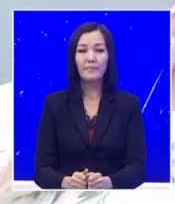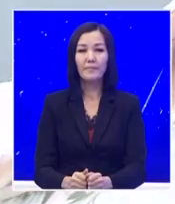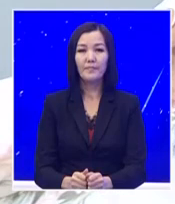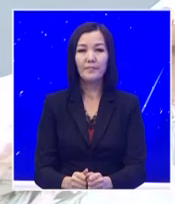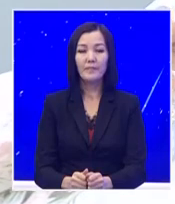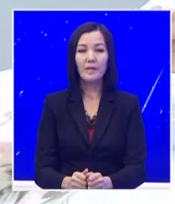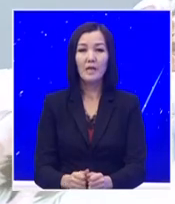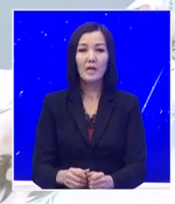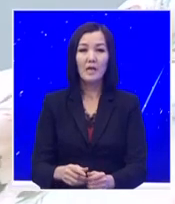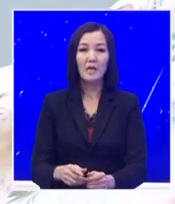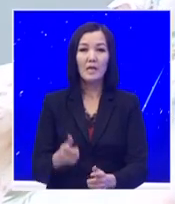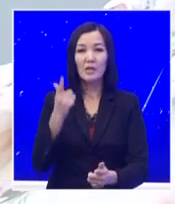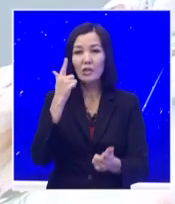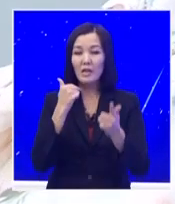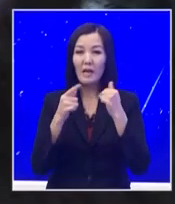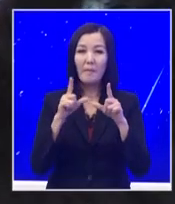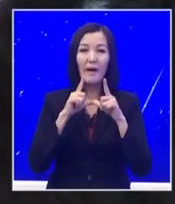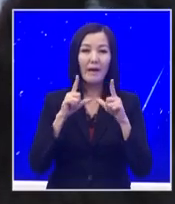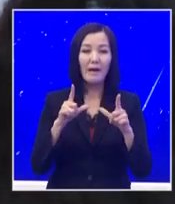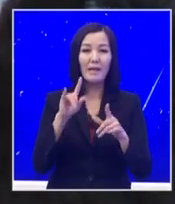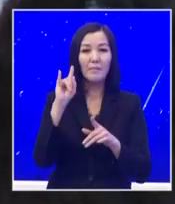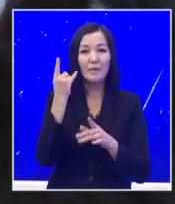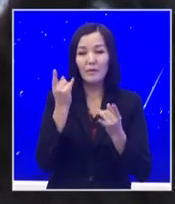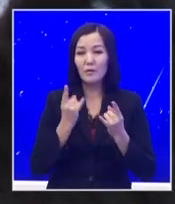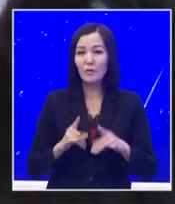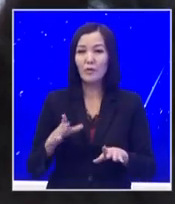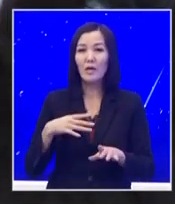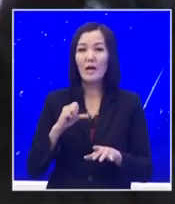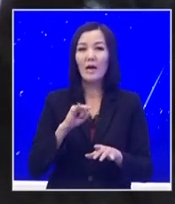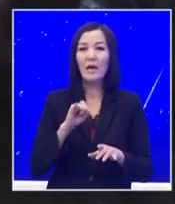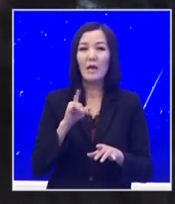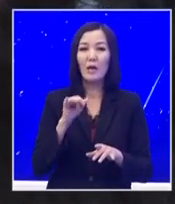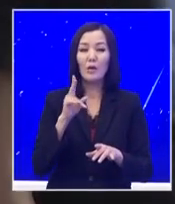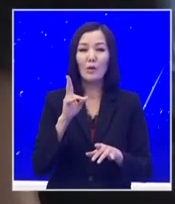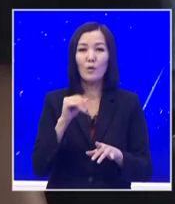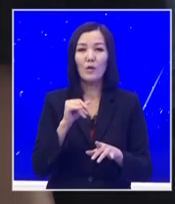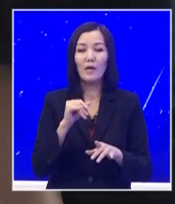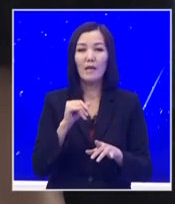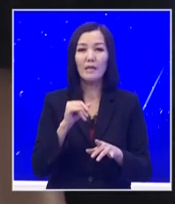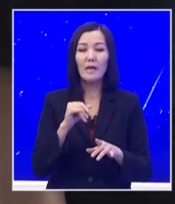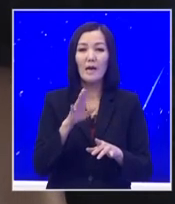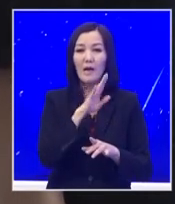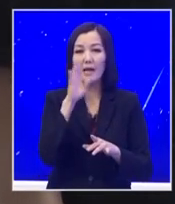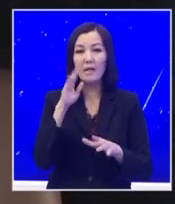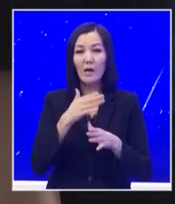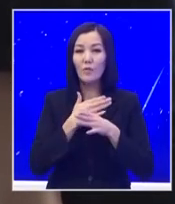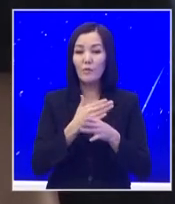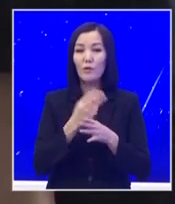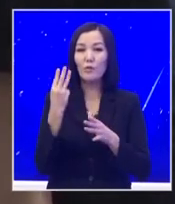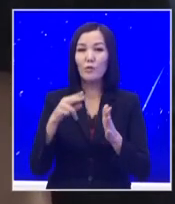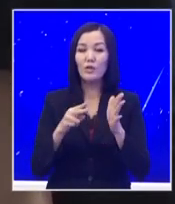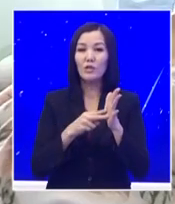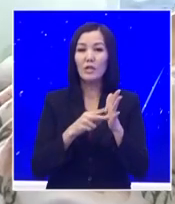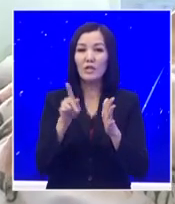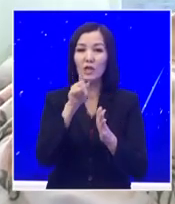Жылдап өмір есігін тағы бір сәби ашты. Түсірілімге барған сол сәтте Айгүл Амангелді кезекті ананы қабылдап жатты. 37 жастағы